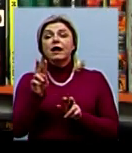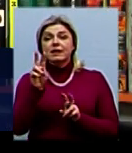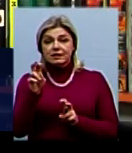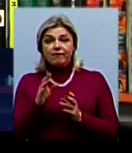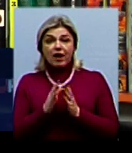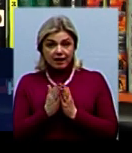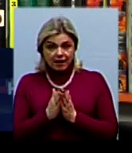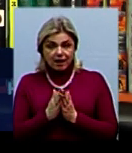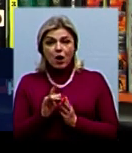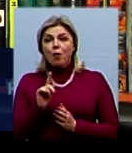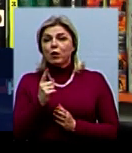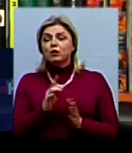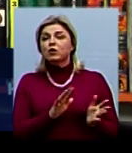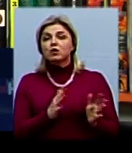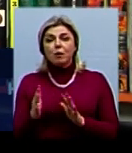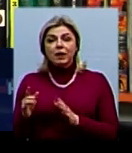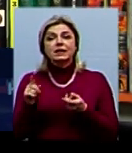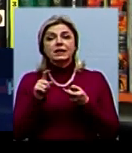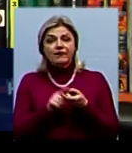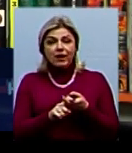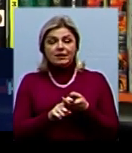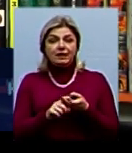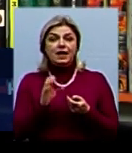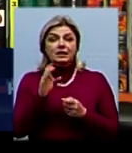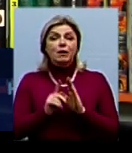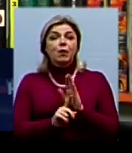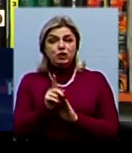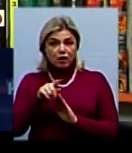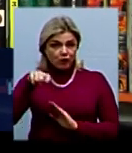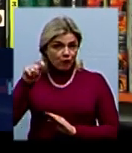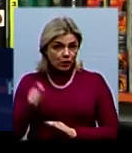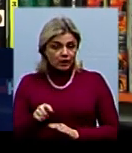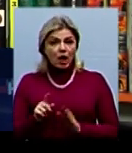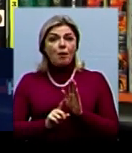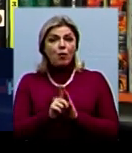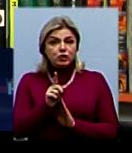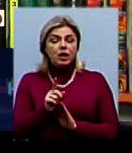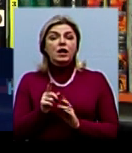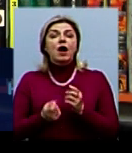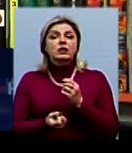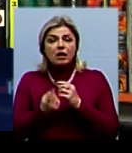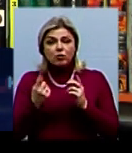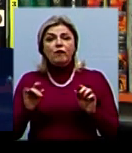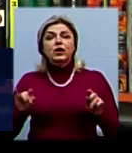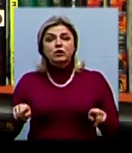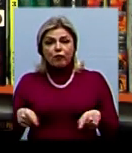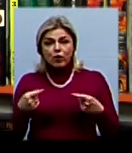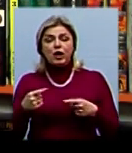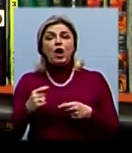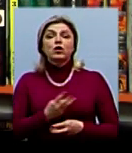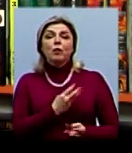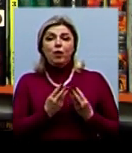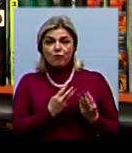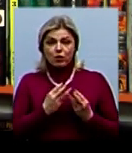зв'язані. Чому морський вузол? Тому що події якби пов'язані з початком війни, початком, зародженням, встановленням добровольчого руху в